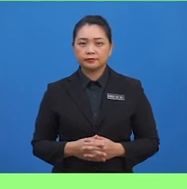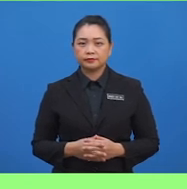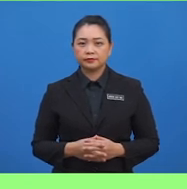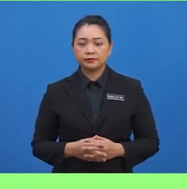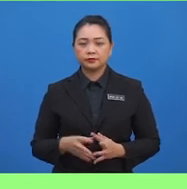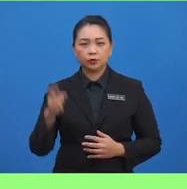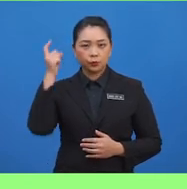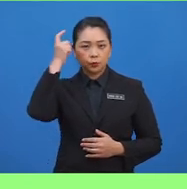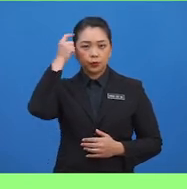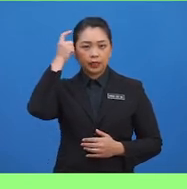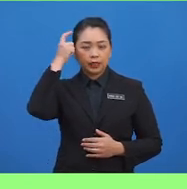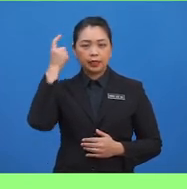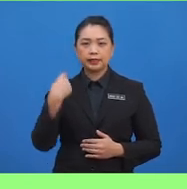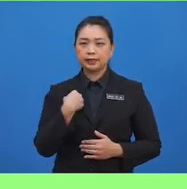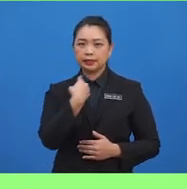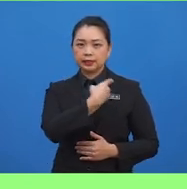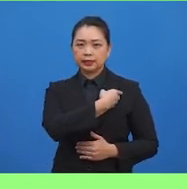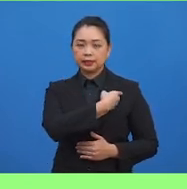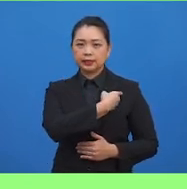Hai otak kita cenderung